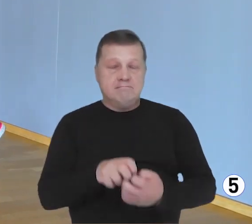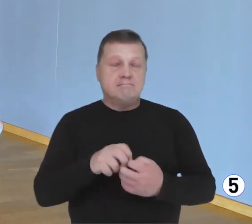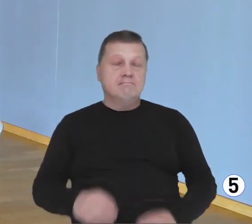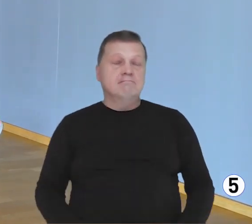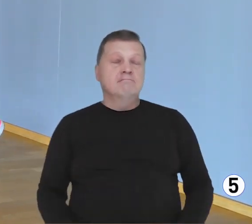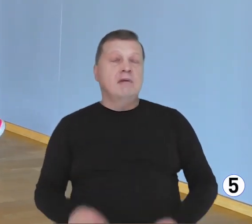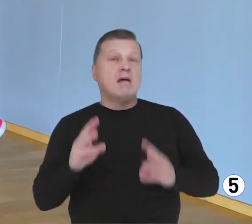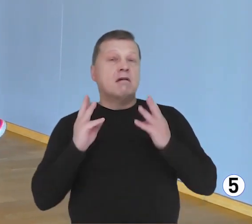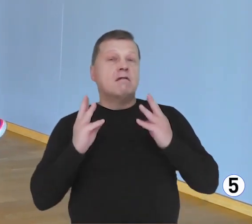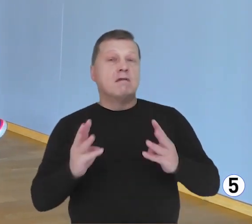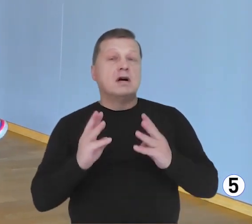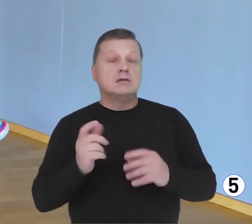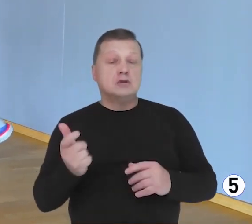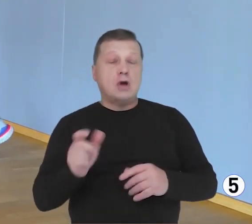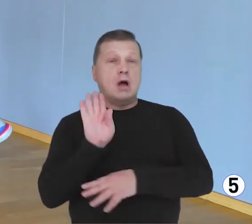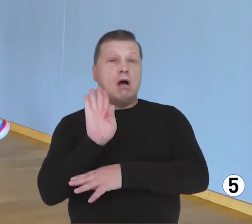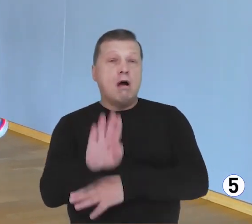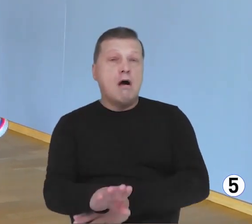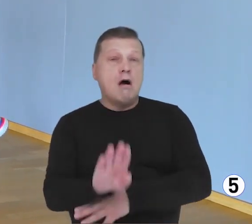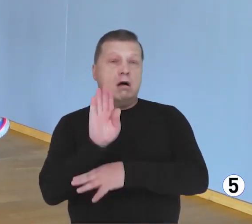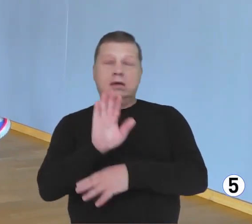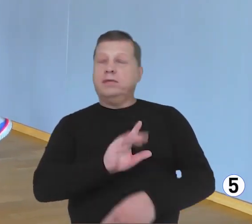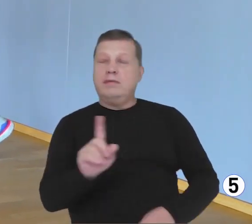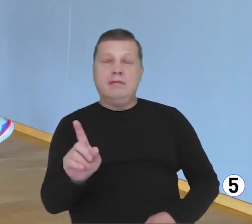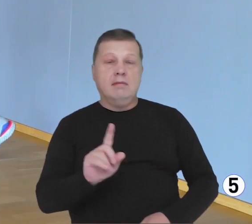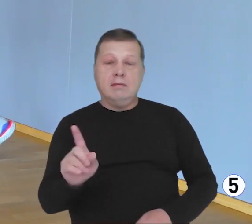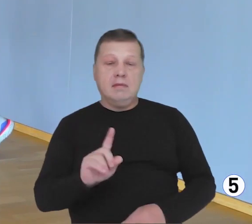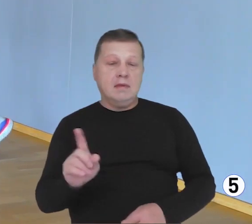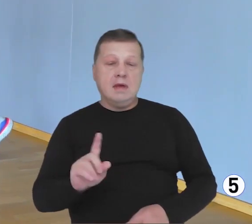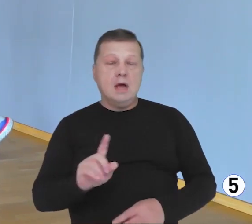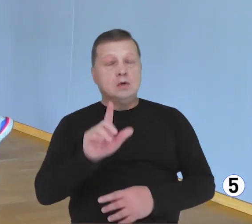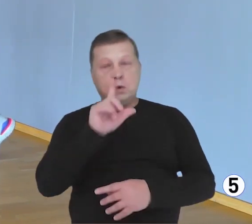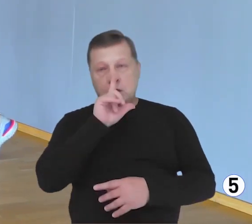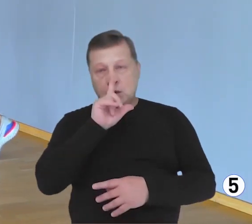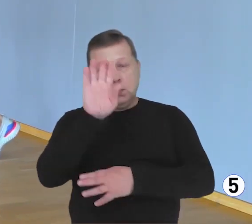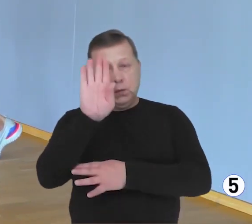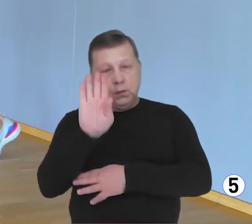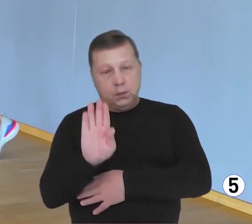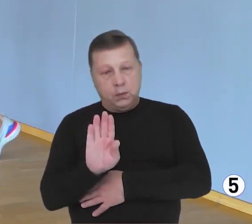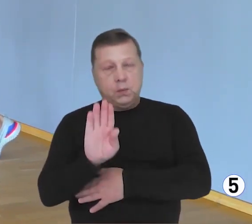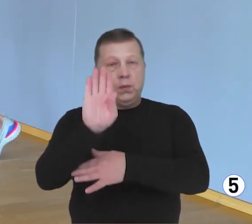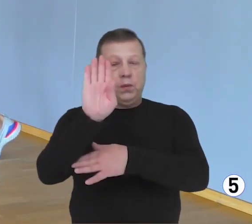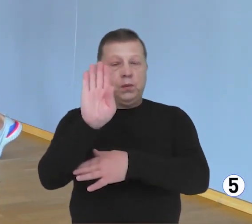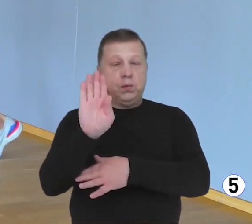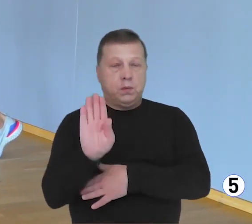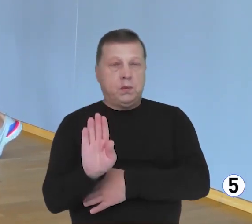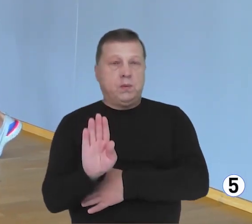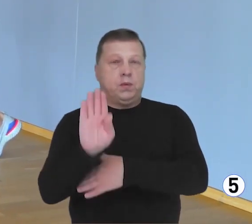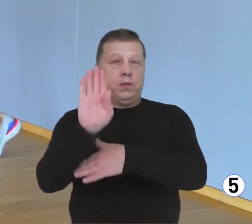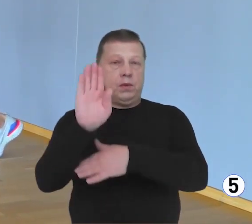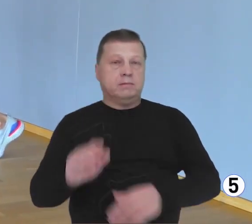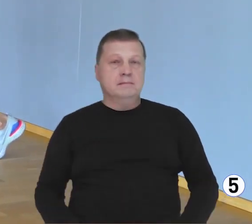Ważne w tym ćwiczeniu jest to, żeby nie przenosić ciężaru ciała przód, tył, tylko żeby